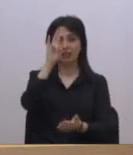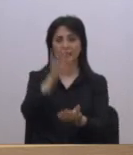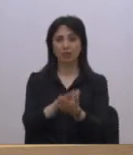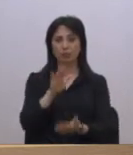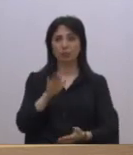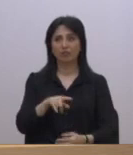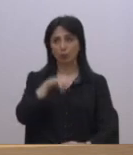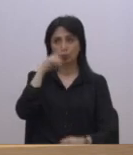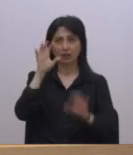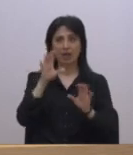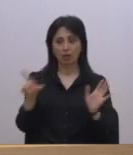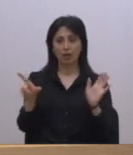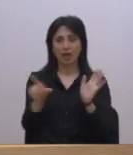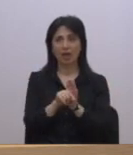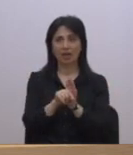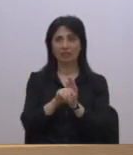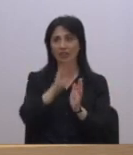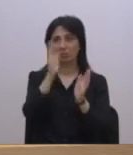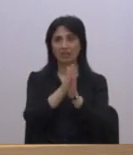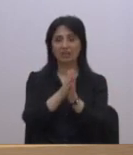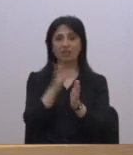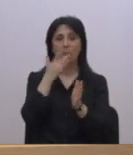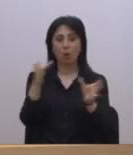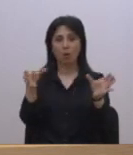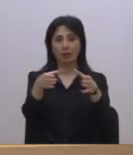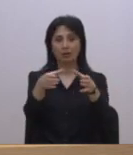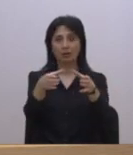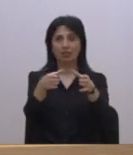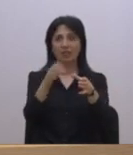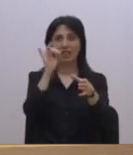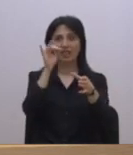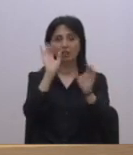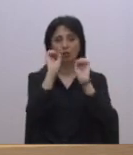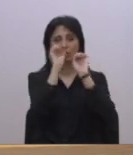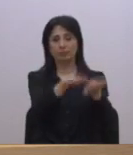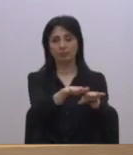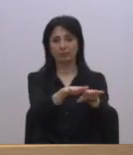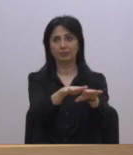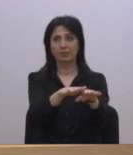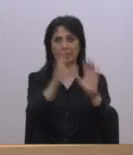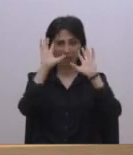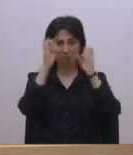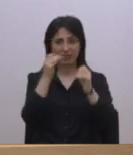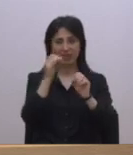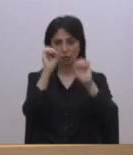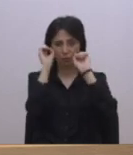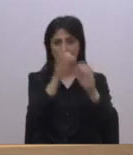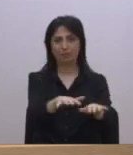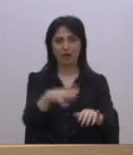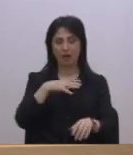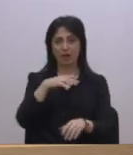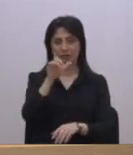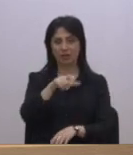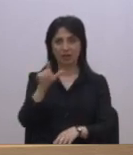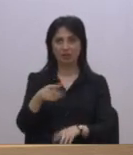სამუდამოდ რუსულ კანონთან ერთად მთელს თქვენ პოლიტიკურ ძალას, ისტორიას ჩააბარებს, ბნელ ისტორიას ჩააბარებს ქართველი